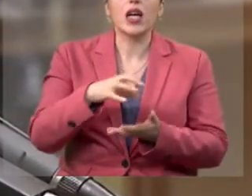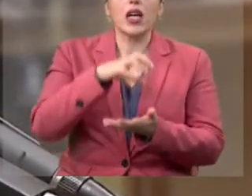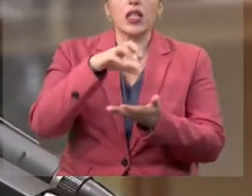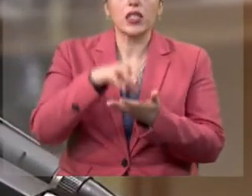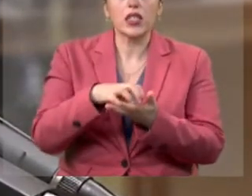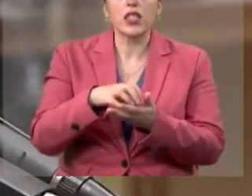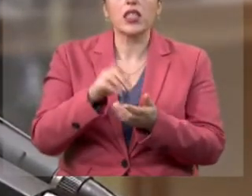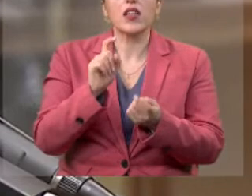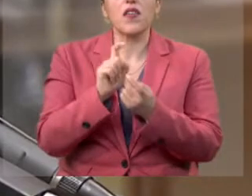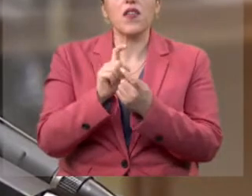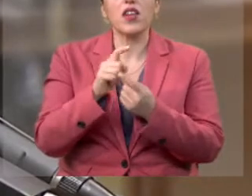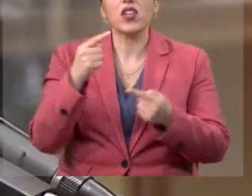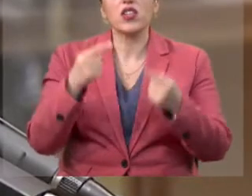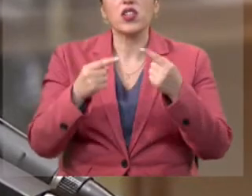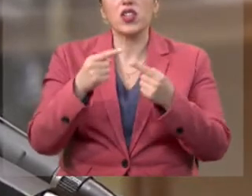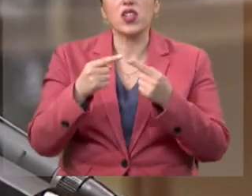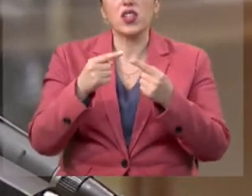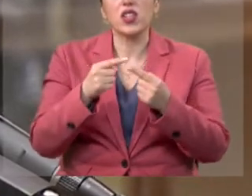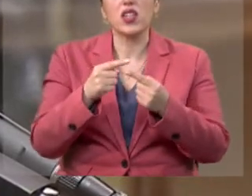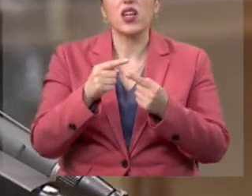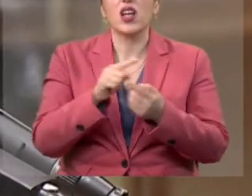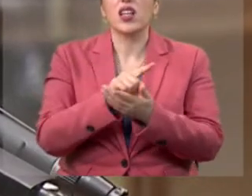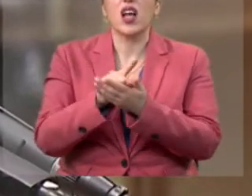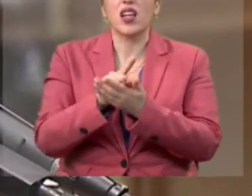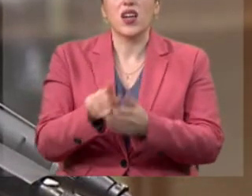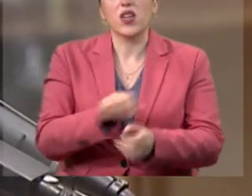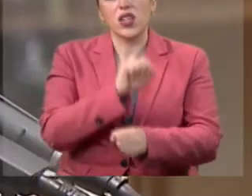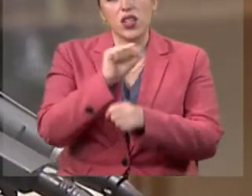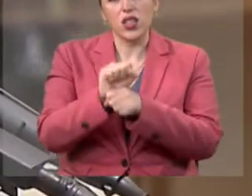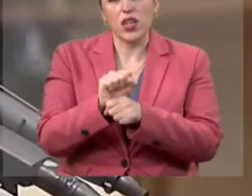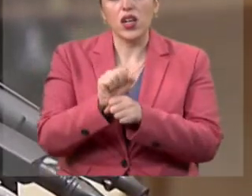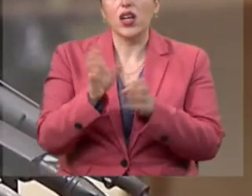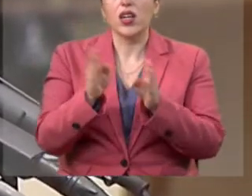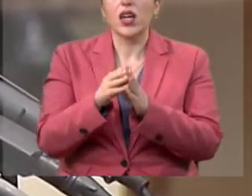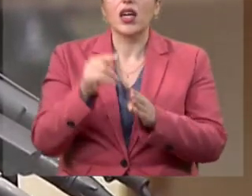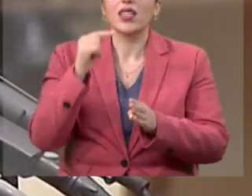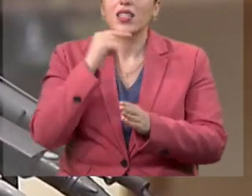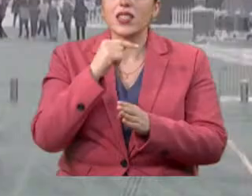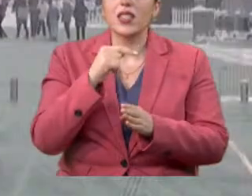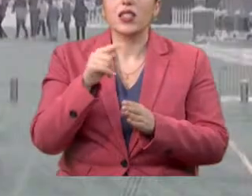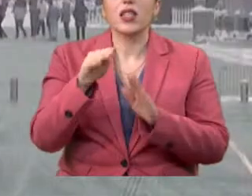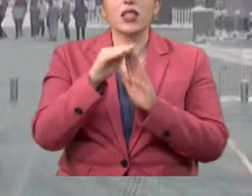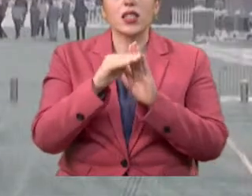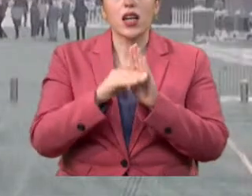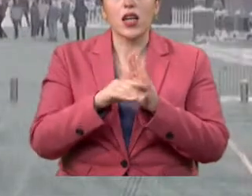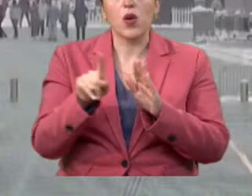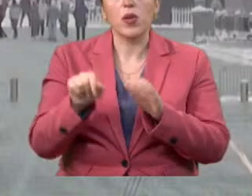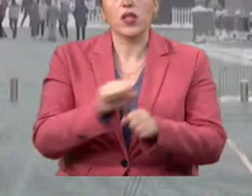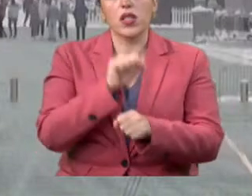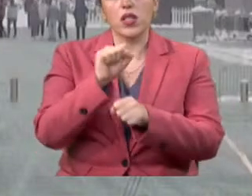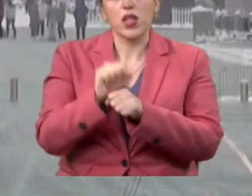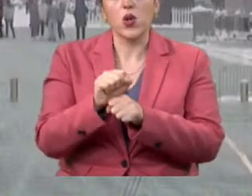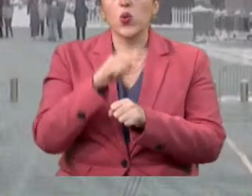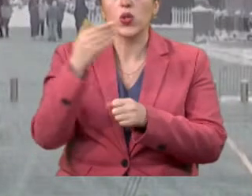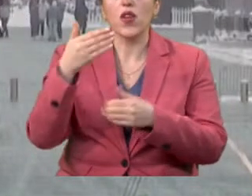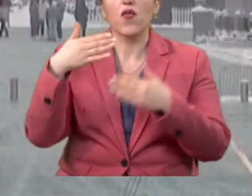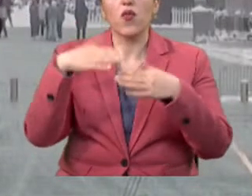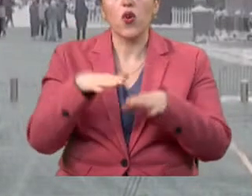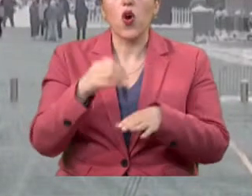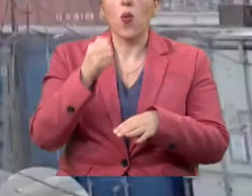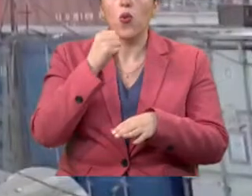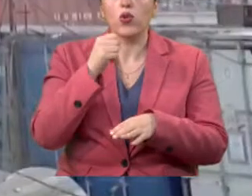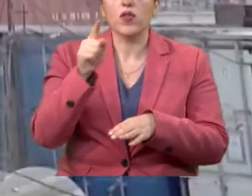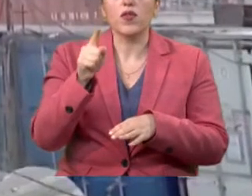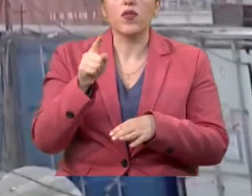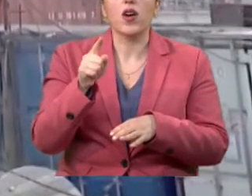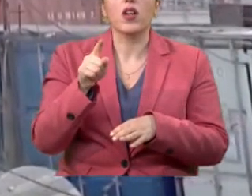ուղված բանակցությունները դադարեցնելու, ինչպես նաև համատեղ տնտեսական ծրագրերը սառեցնելու Ռուսաստանի որոշումը։ Մոսկվան այդ քայլին է